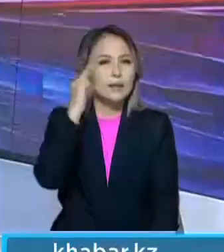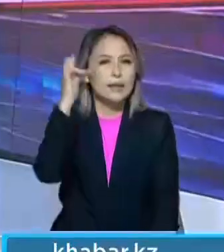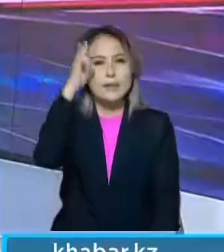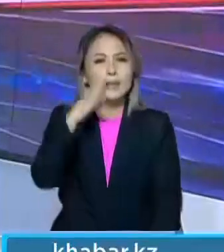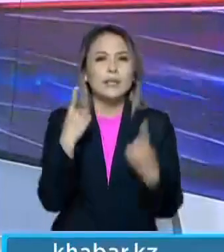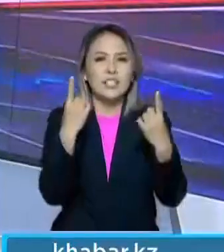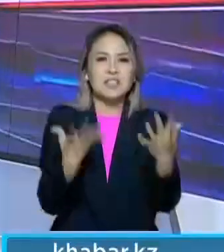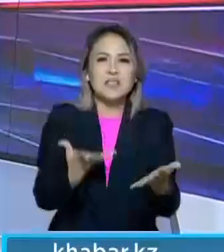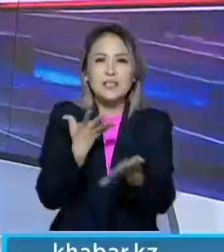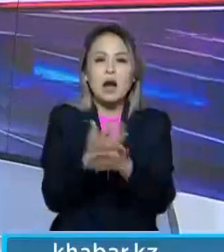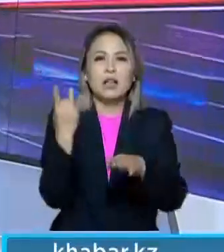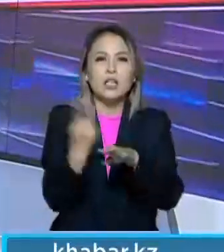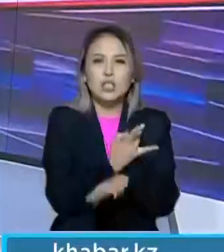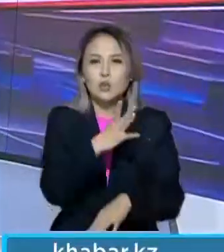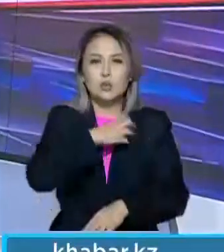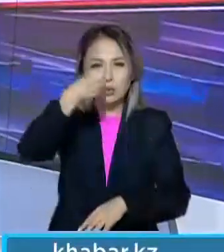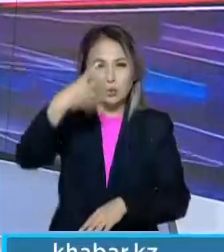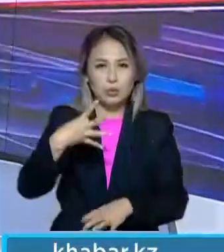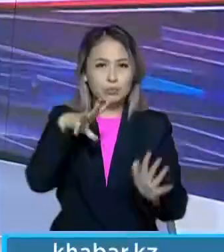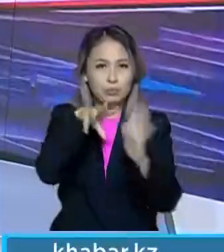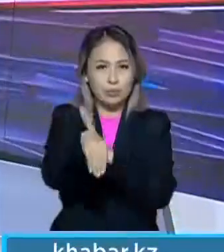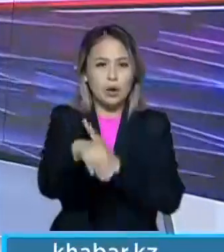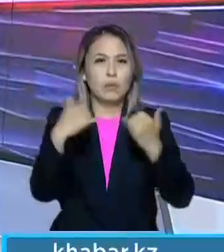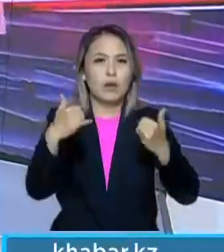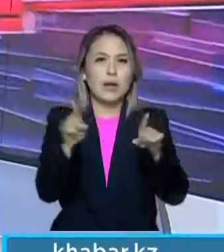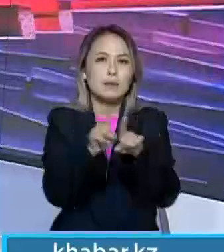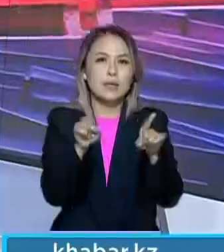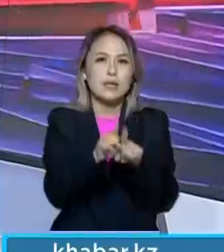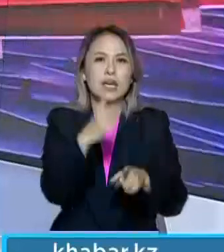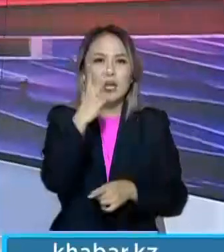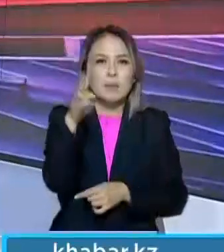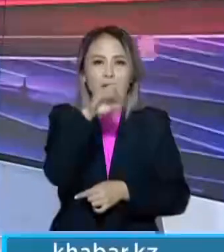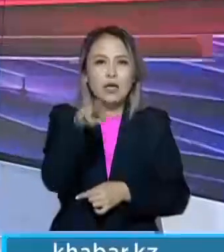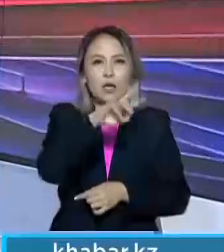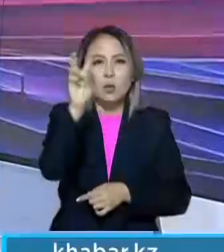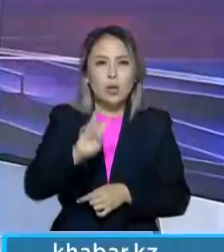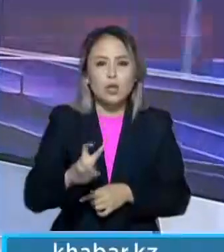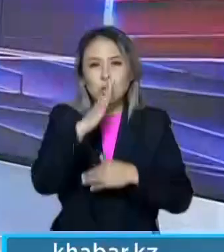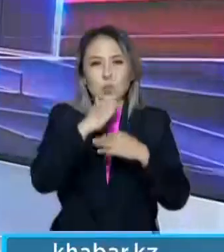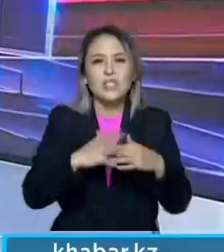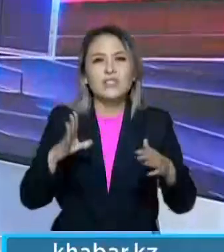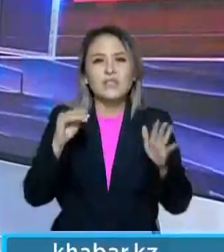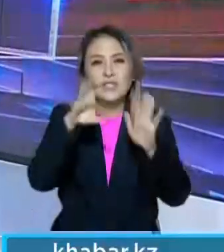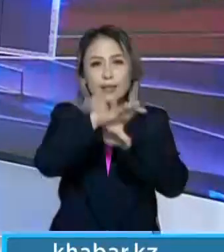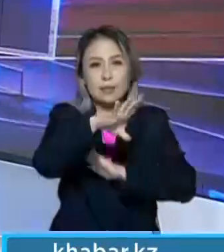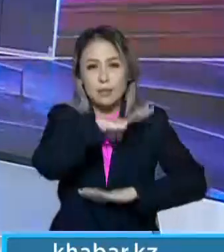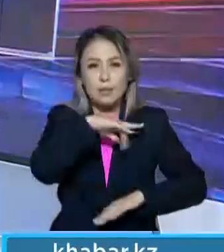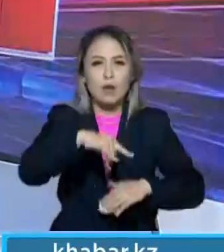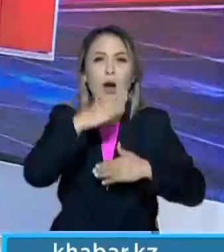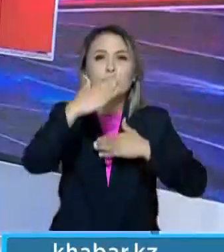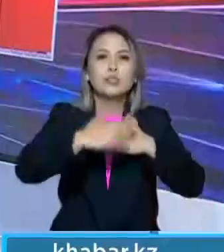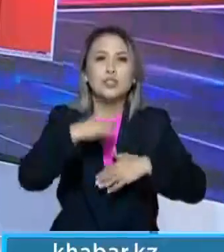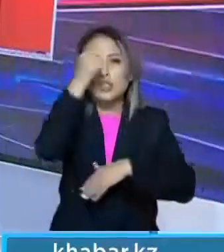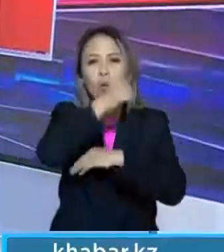Қытай Қазақстандағы ірі инвесторлардың алғашқы төрттігінде. Былтыр аспан асты елі 2 миллиард долларға жуық инвестиция салған, бұл алдыңғы